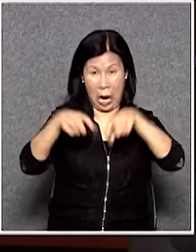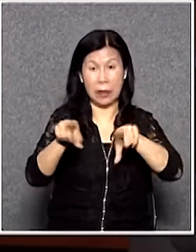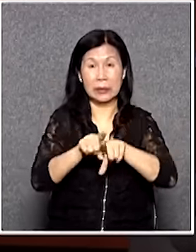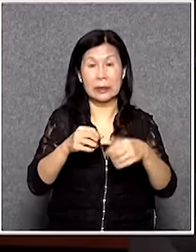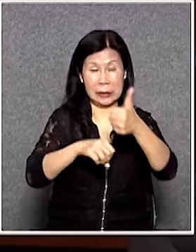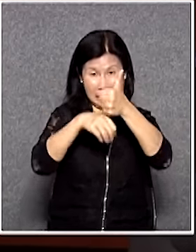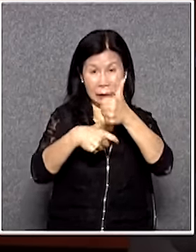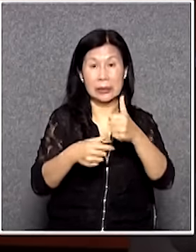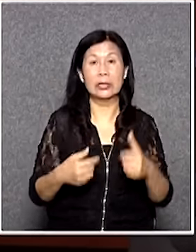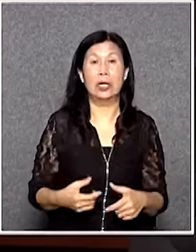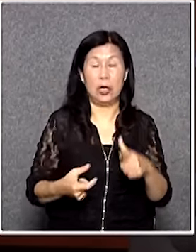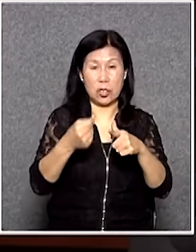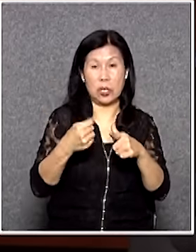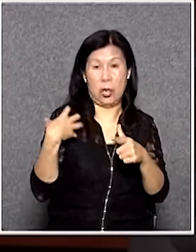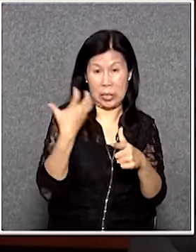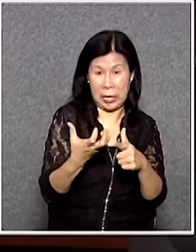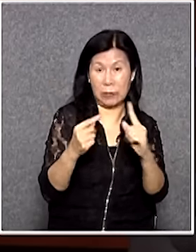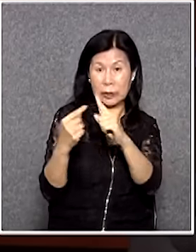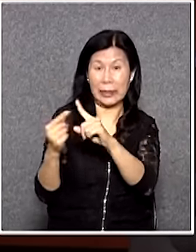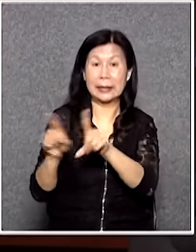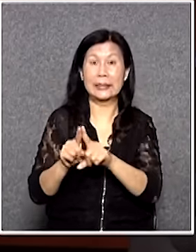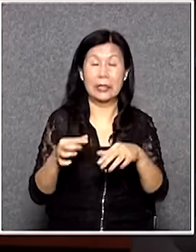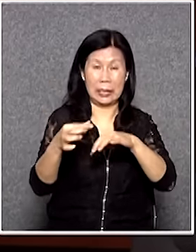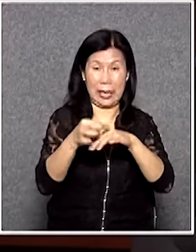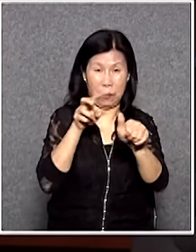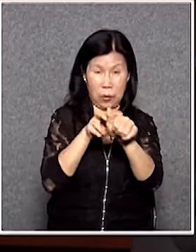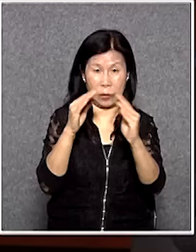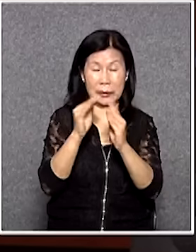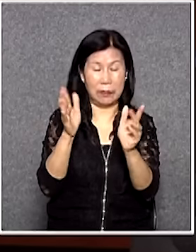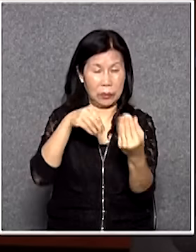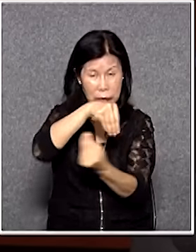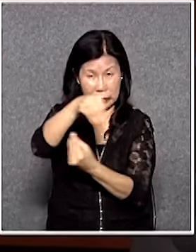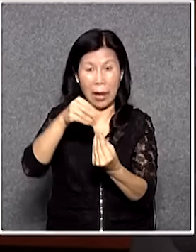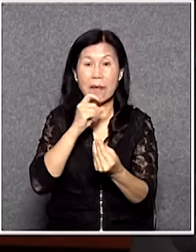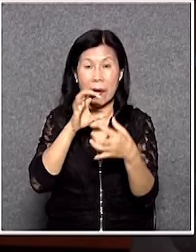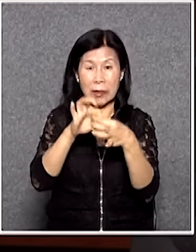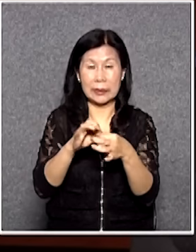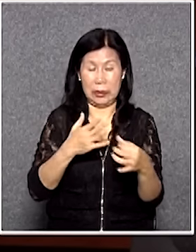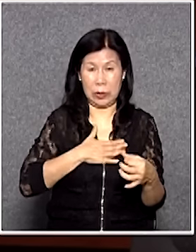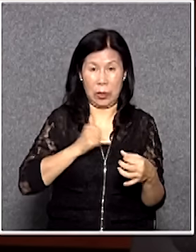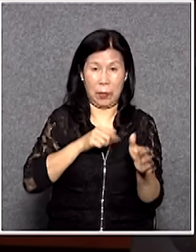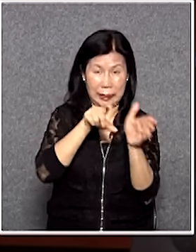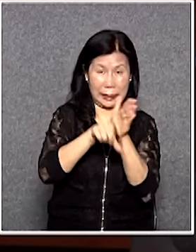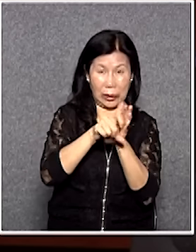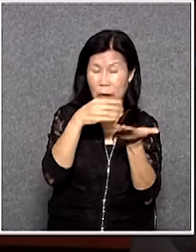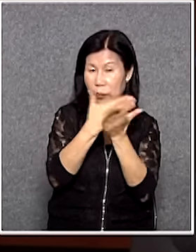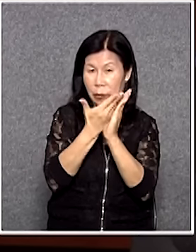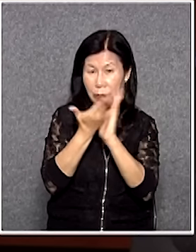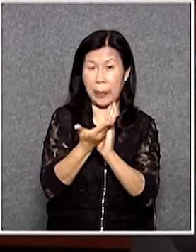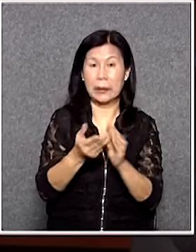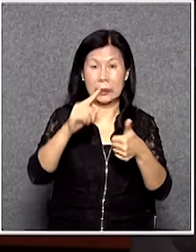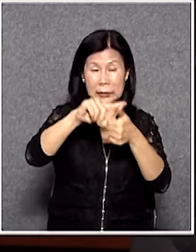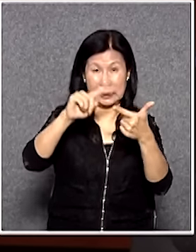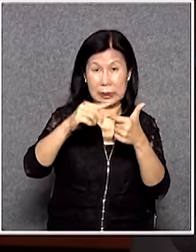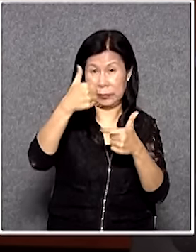共受託人，例如金管局負責營運這些預設投資策略。這個有兩大好